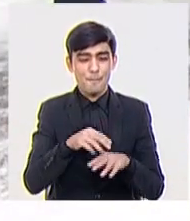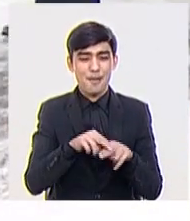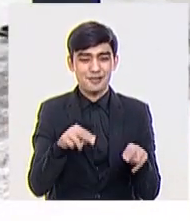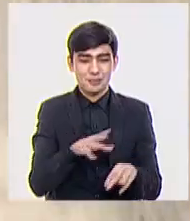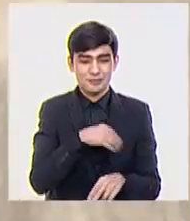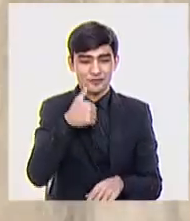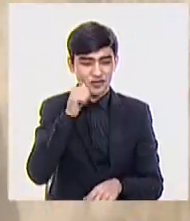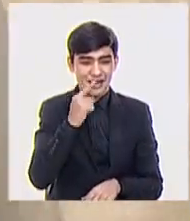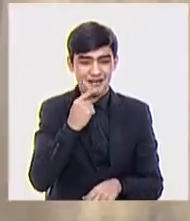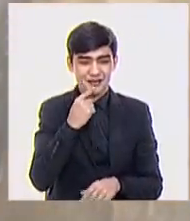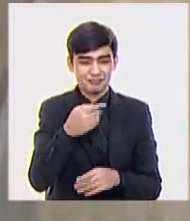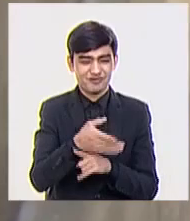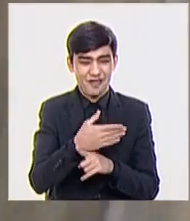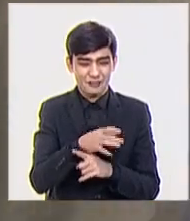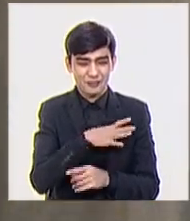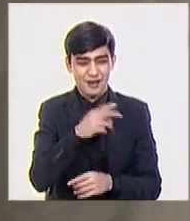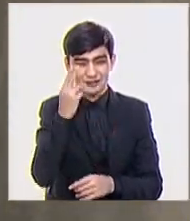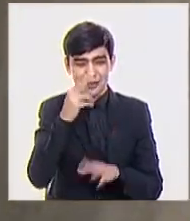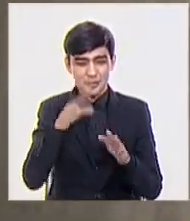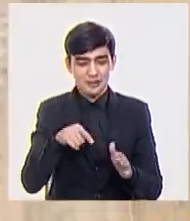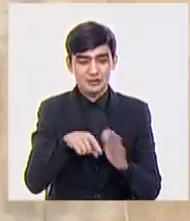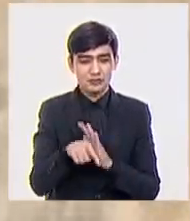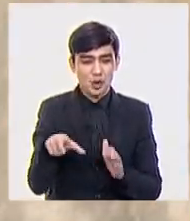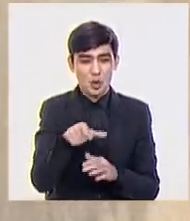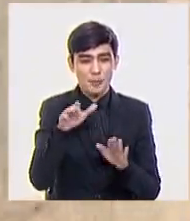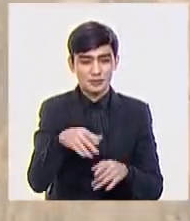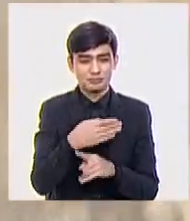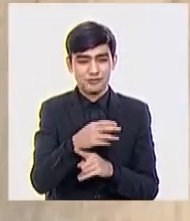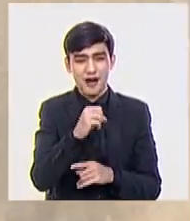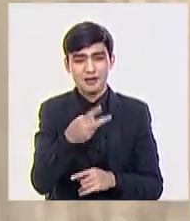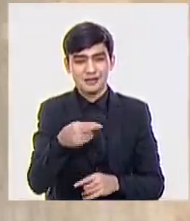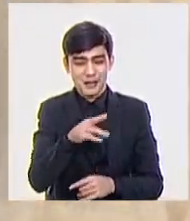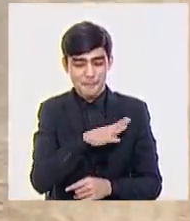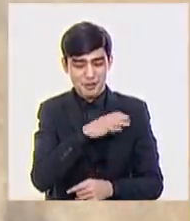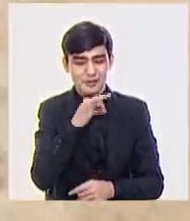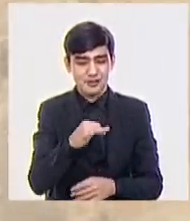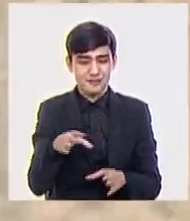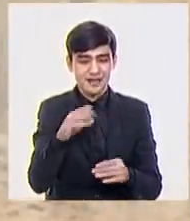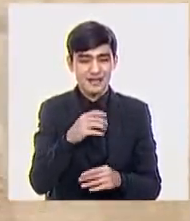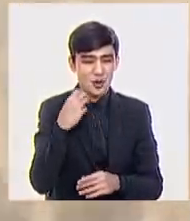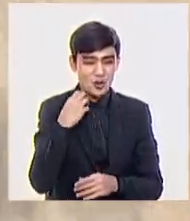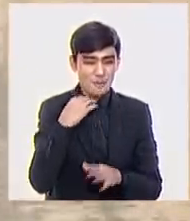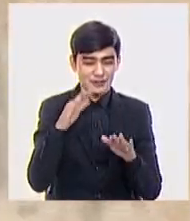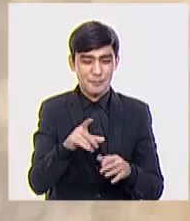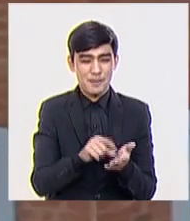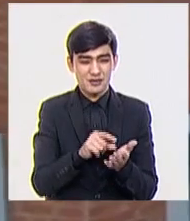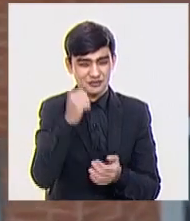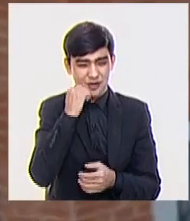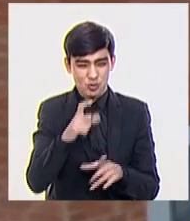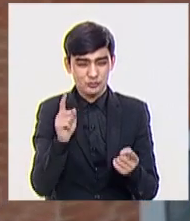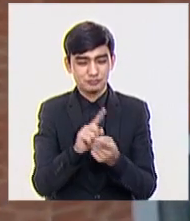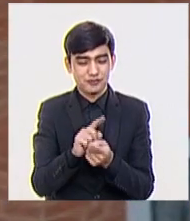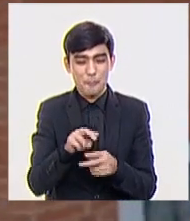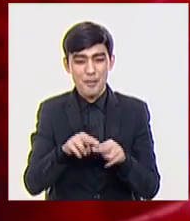қызыл туларын жалаулатып, Нұрсұлтанның қақ ортасында жол қауіпсіздігі аясында акция өткізді. Бүгін Қызылорданың зейнеткерлермен кездескен партия мүшелері